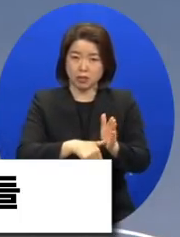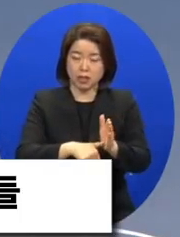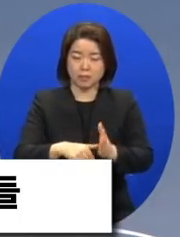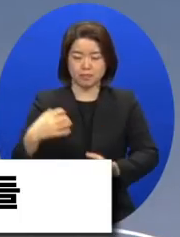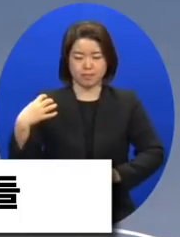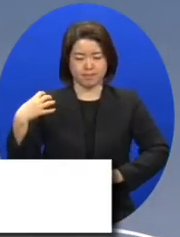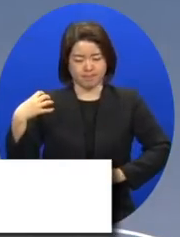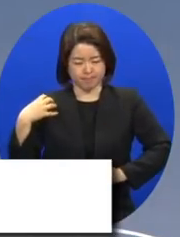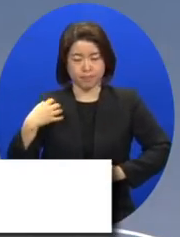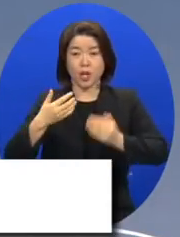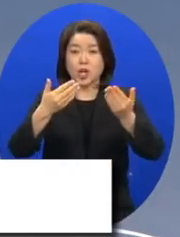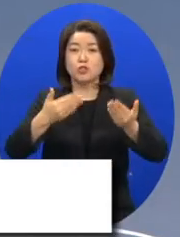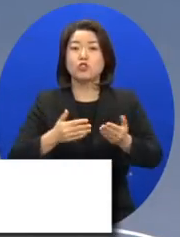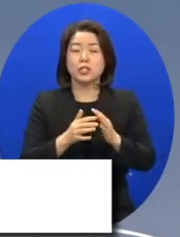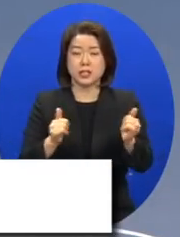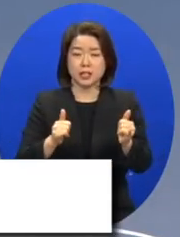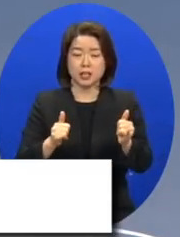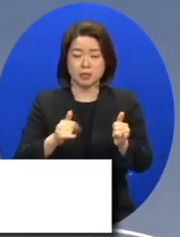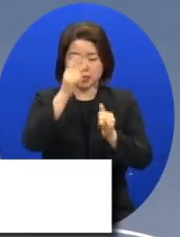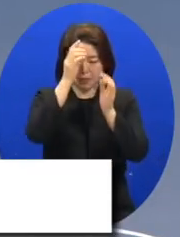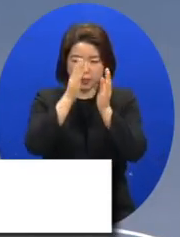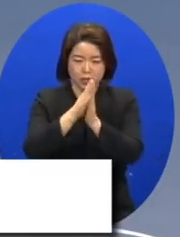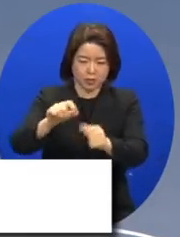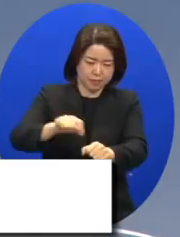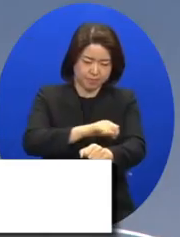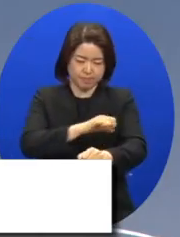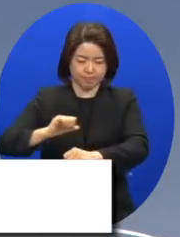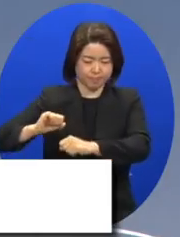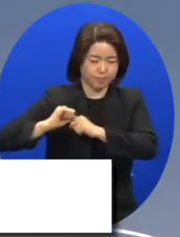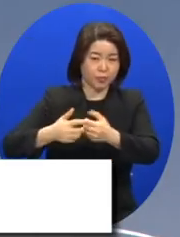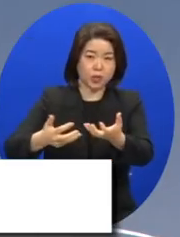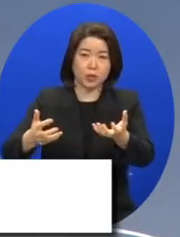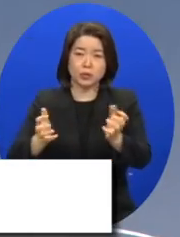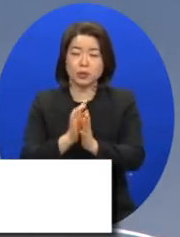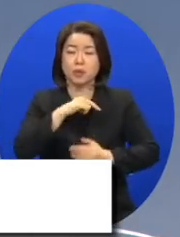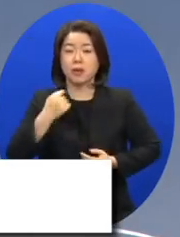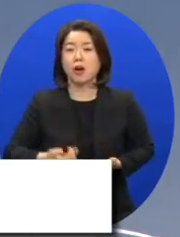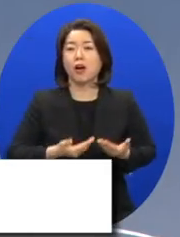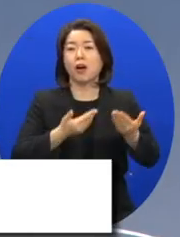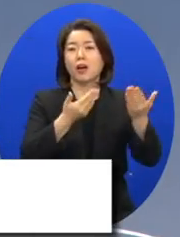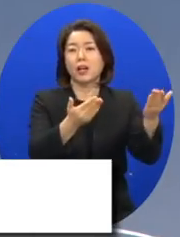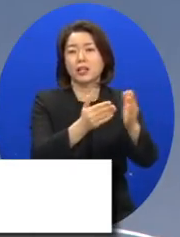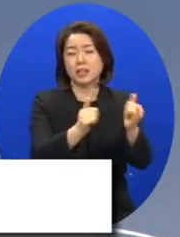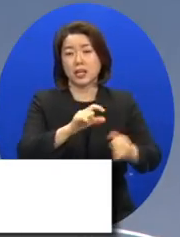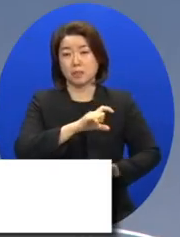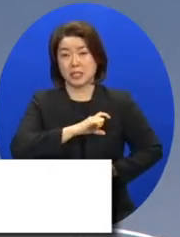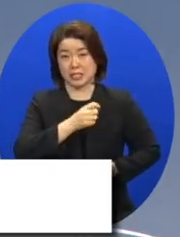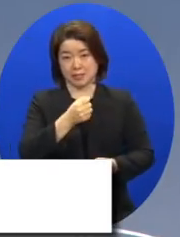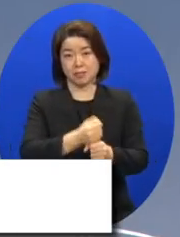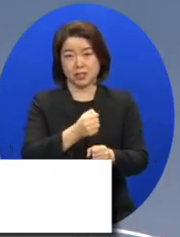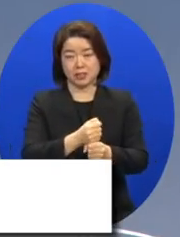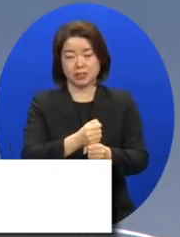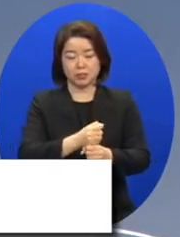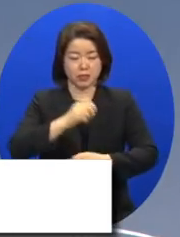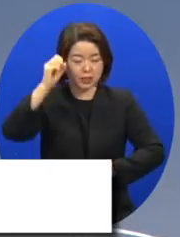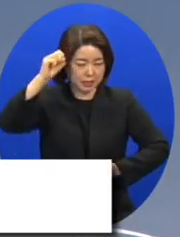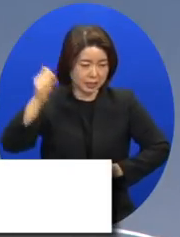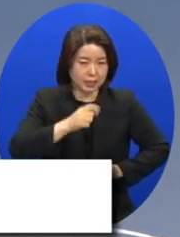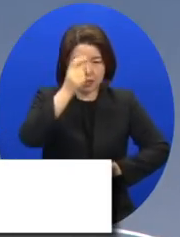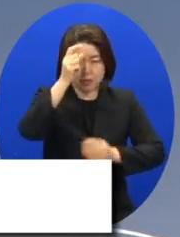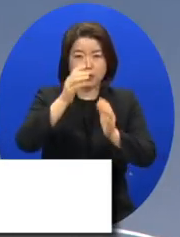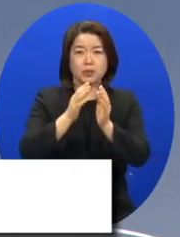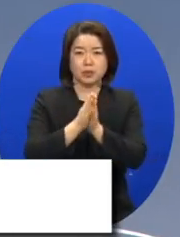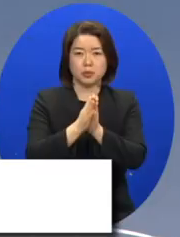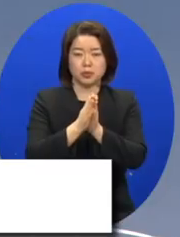분들 기도의 특공대 로 헌신할 분들 이라고 이름을 붙였는데 새벽기도에 기도의